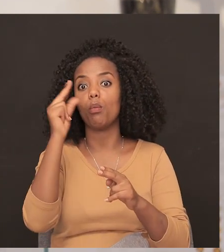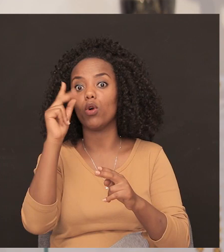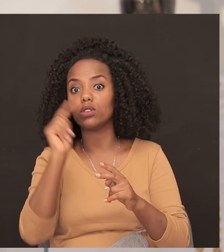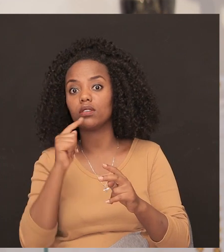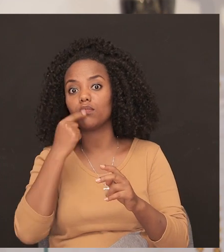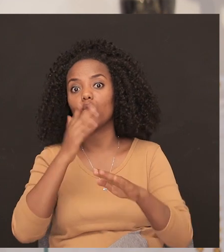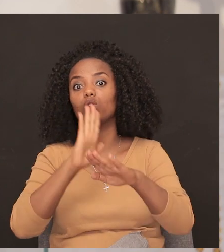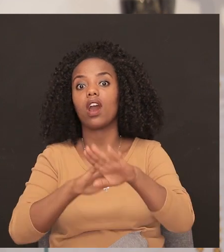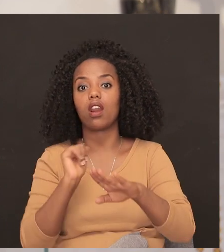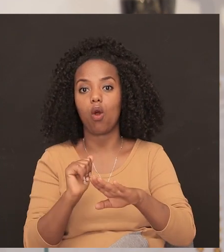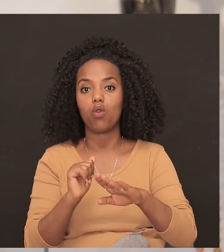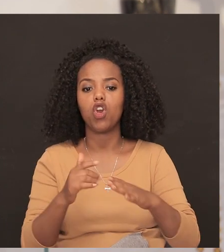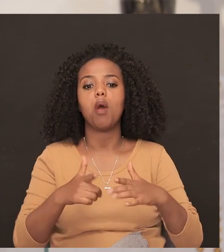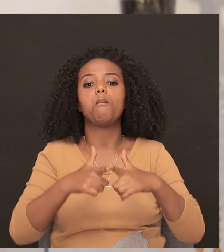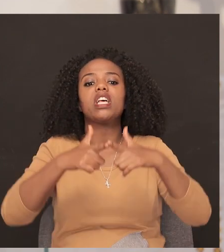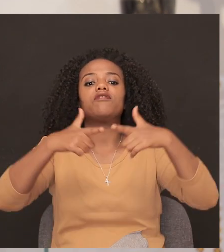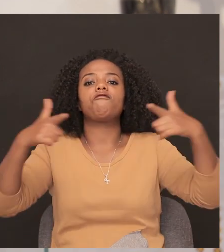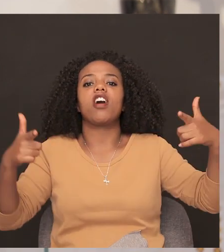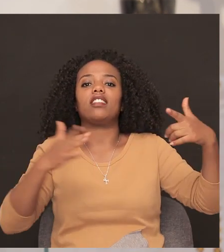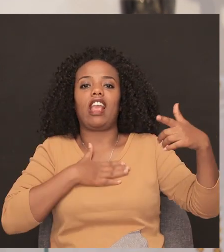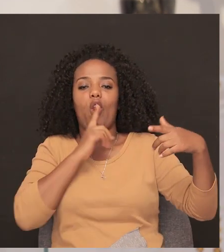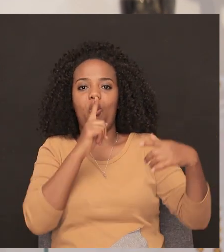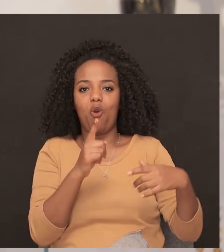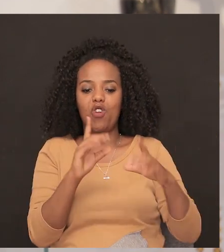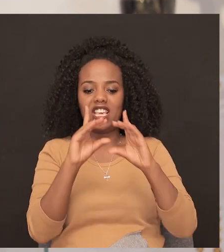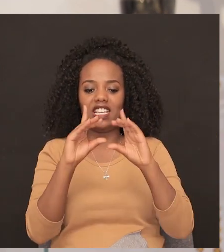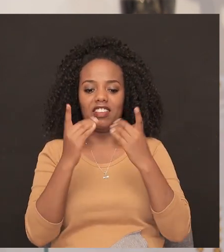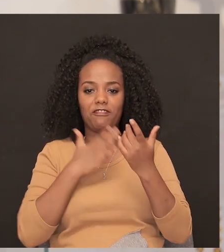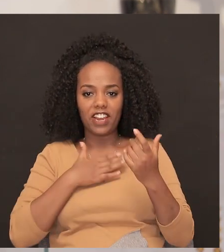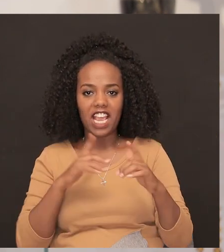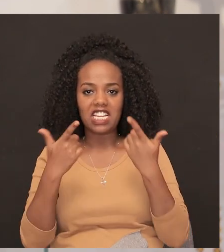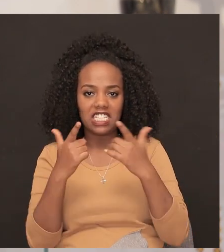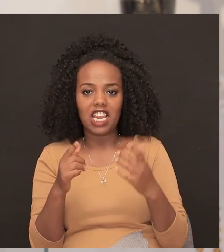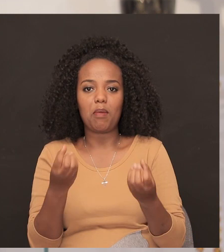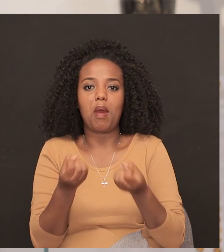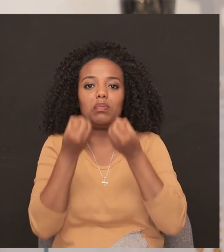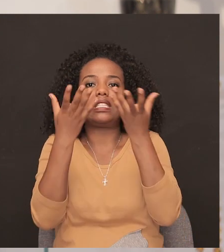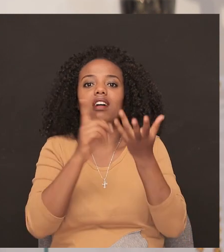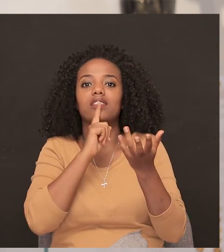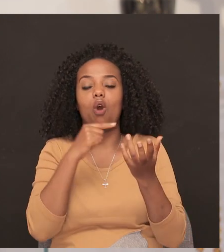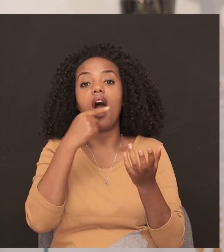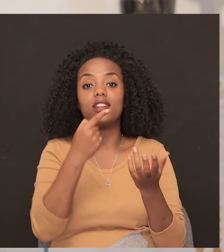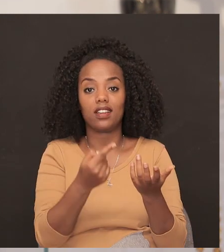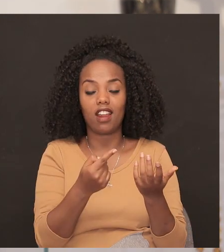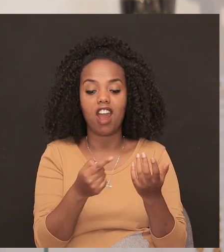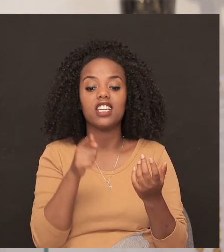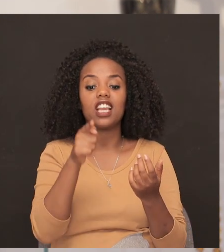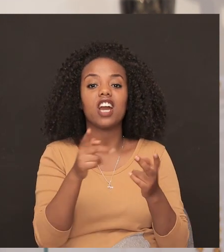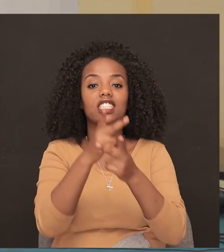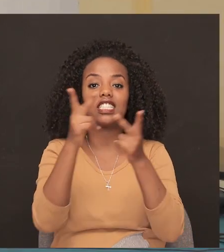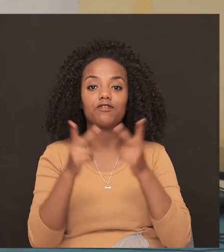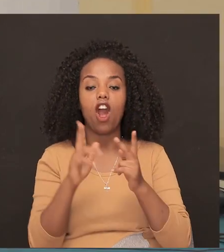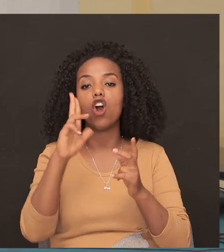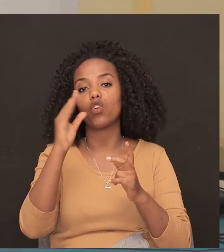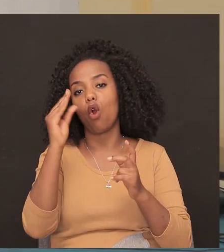ብሎ ጠራው። መስፋቴ ነው በቃ ክፍሌ ድል ፈንታዬ እጣዬ መብዛት ነው አለና ያን